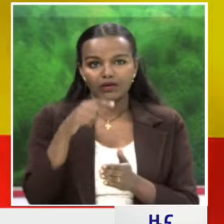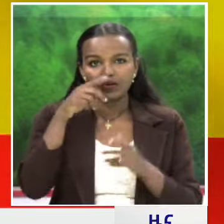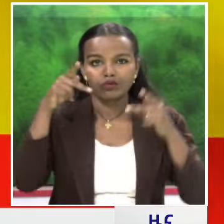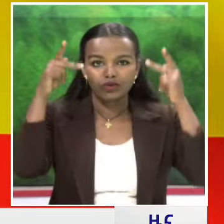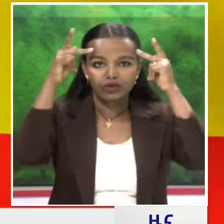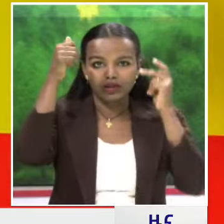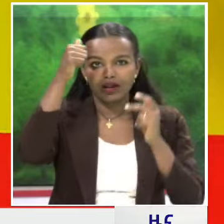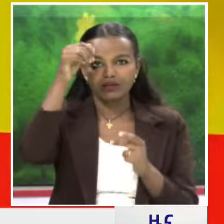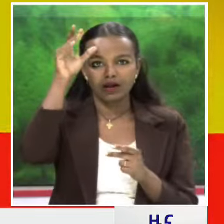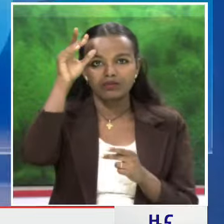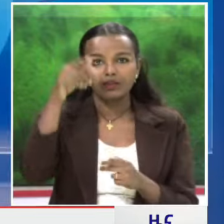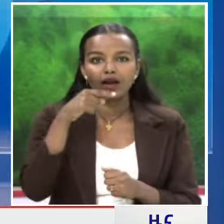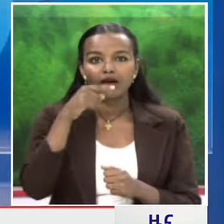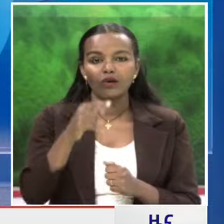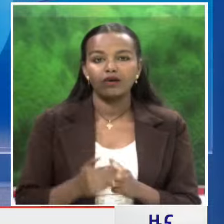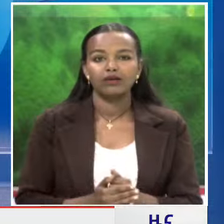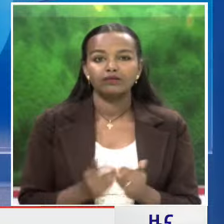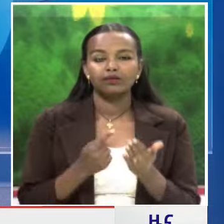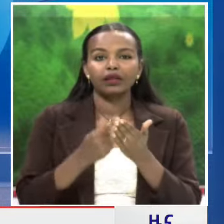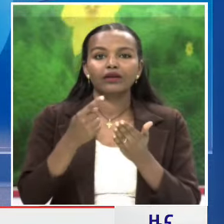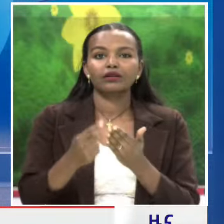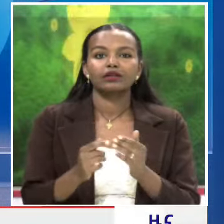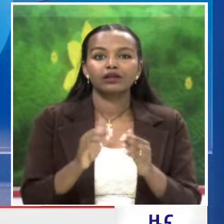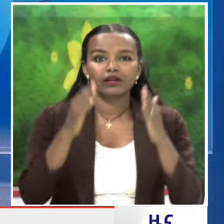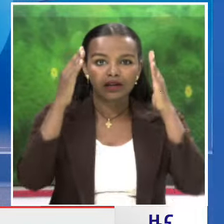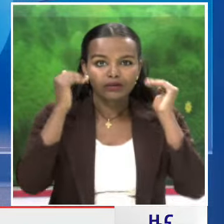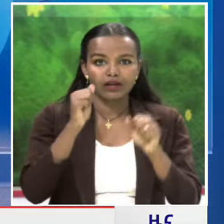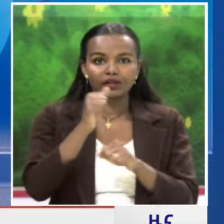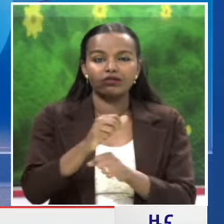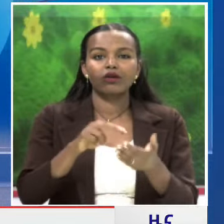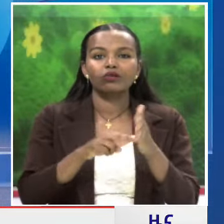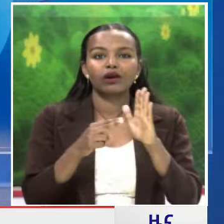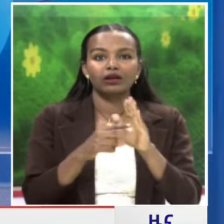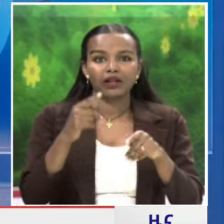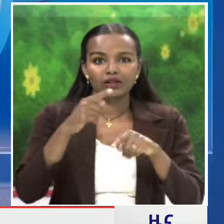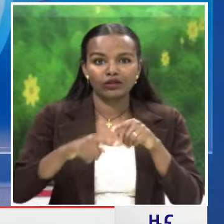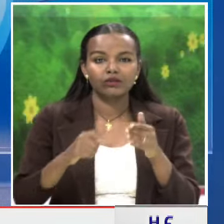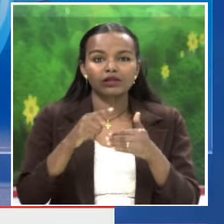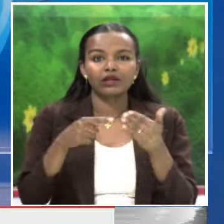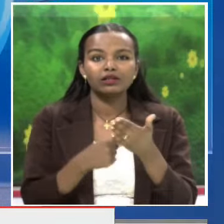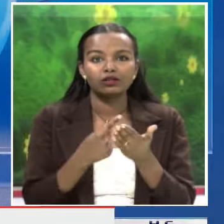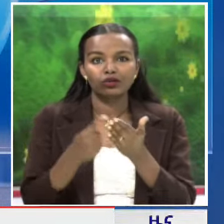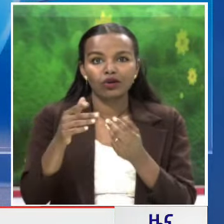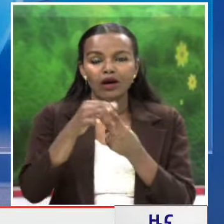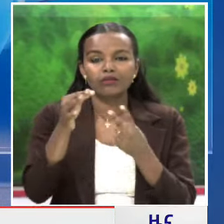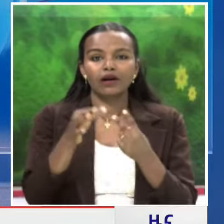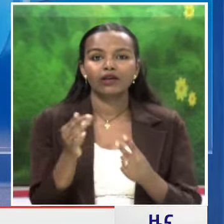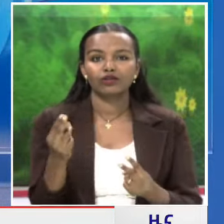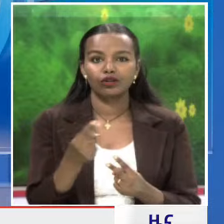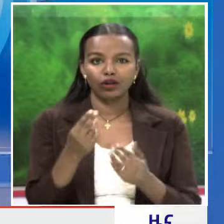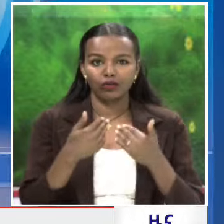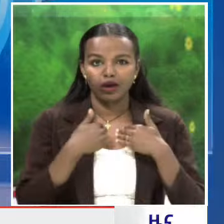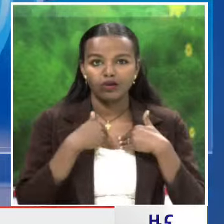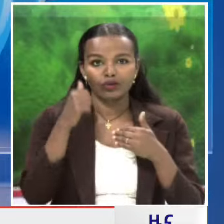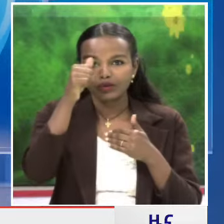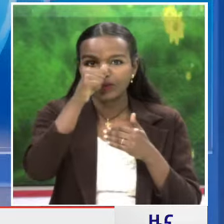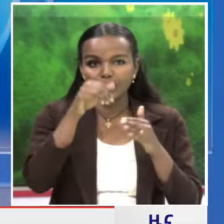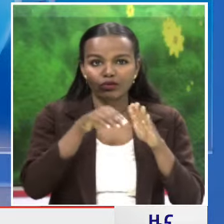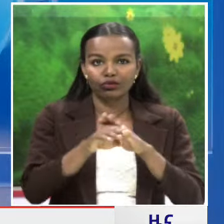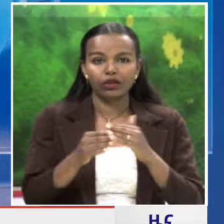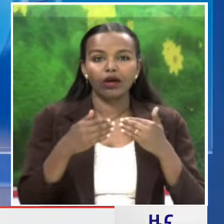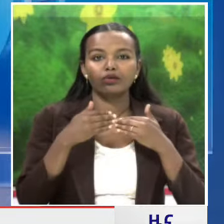ፕሮፌሰር አደም ካሚል ተናግረዋል። እዚህ ግብጽ አሸንፋሉ ማለት ዘበት ነው። ስለዚህ እነሱ እንደ አማራጭ እየተጠቀሙ ያሉት ኢትዮጵያ ውስጥ